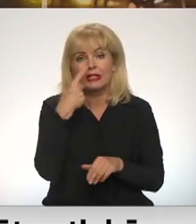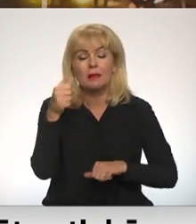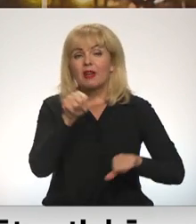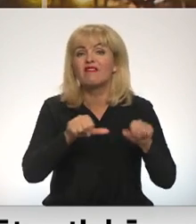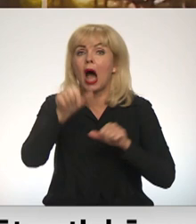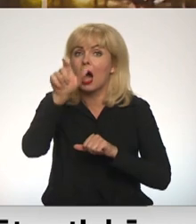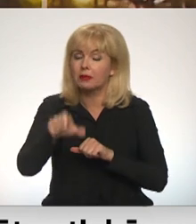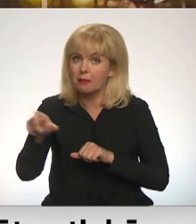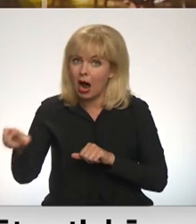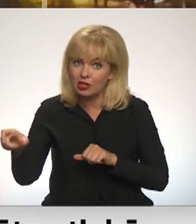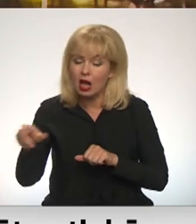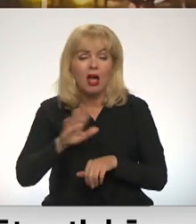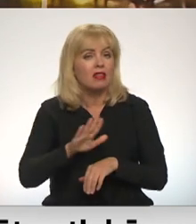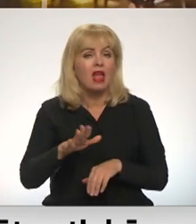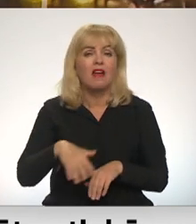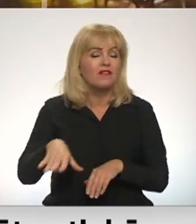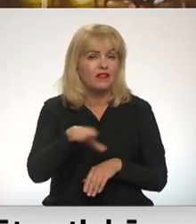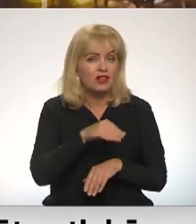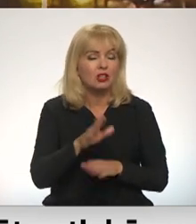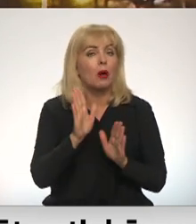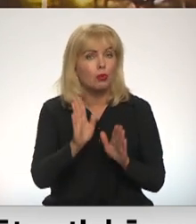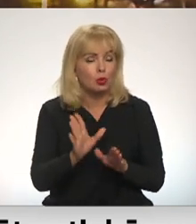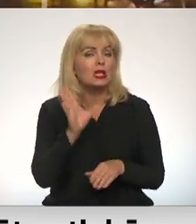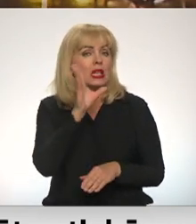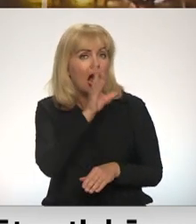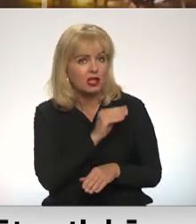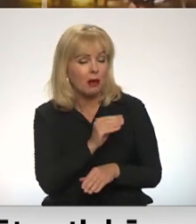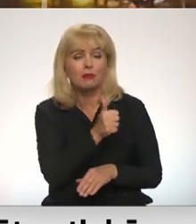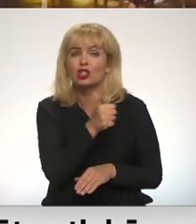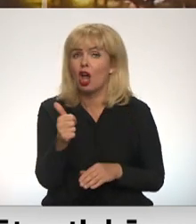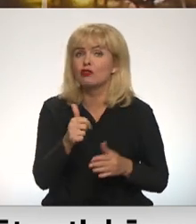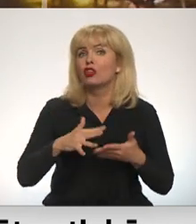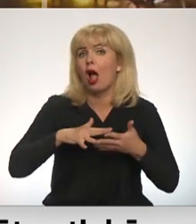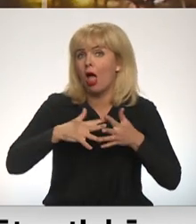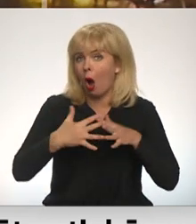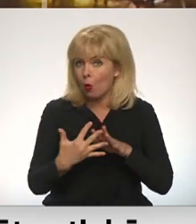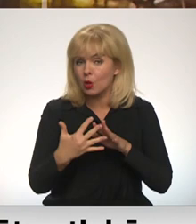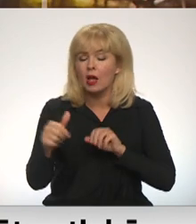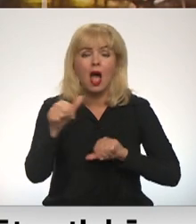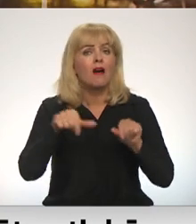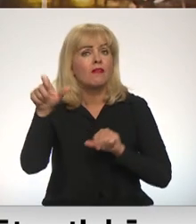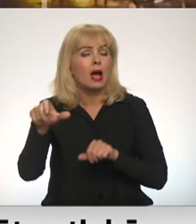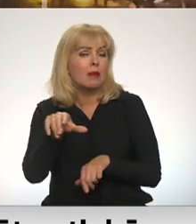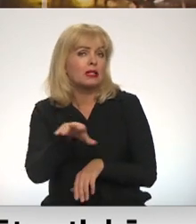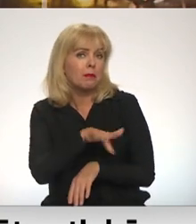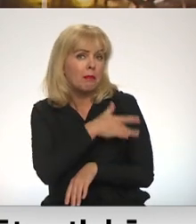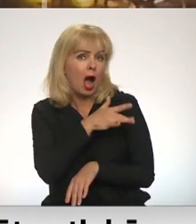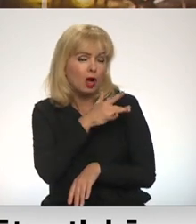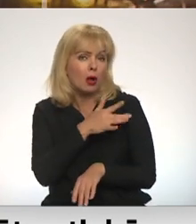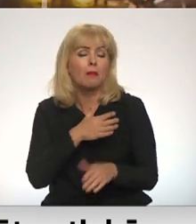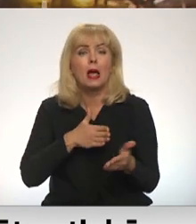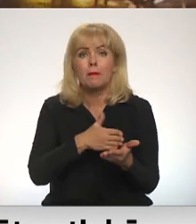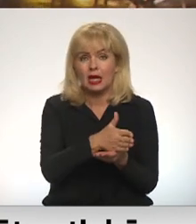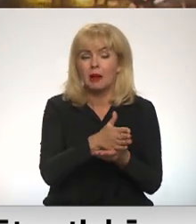farmaceiti. Taču ne visur tas fiziski būs iespējams, it īpaši laukos, kur farmaceitisko pakalpojumu pieejamība kļūst